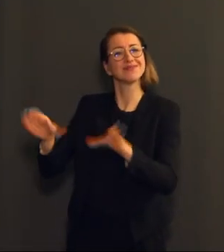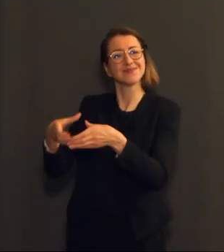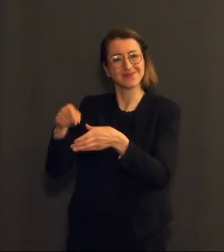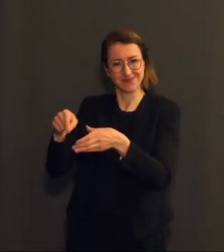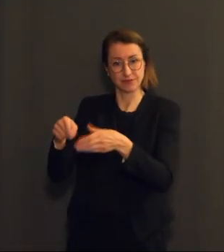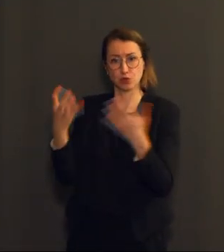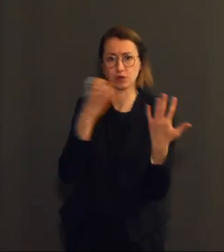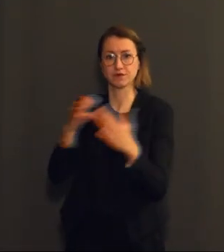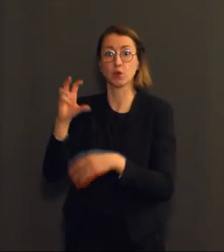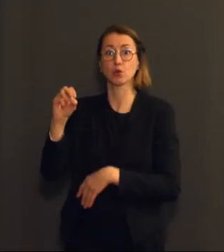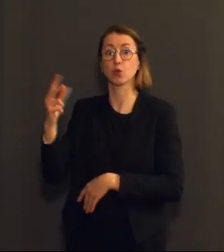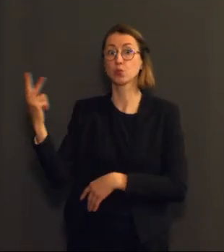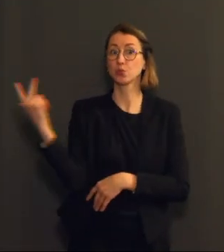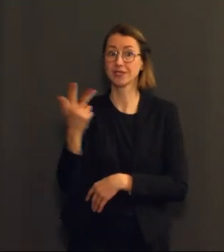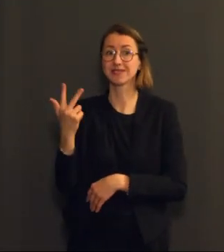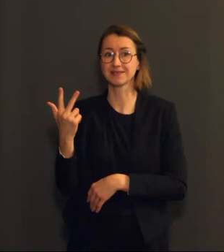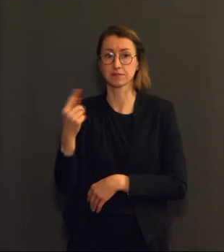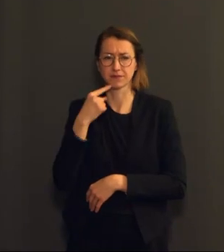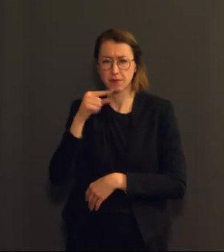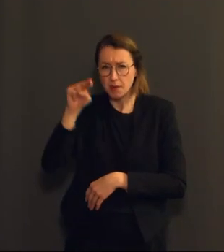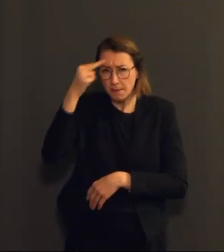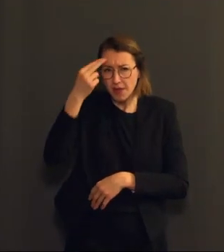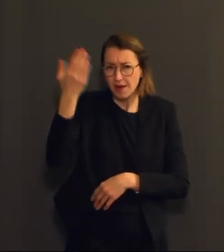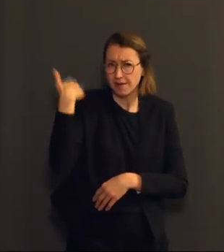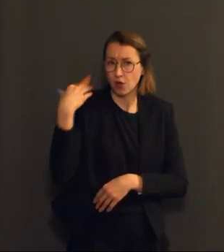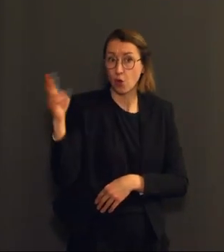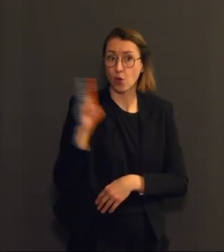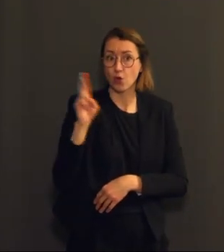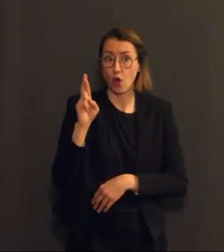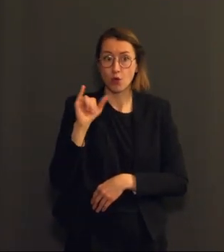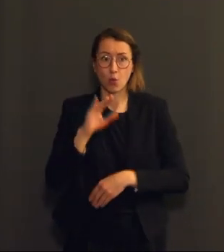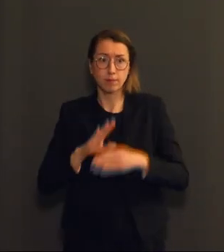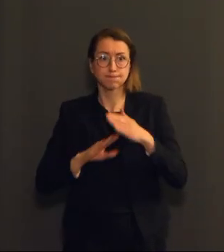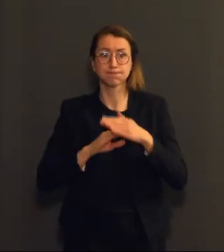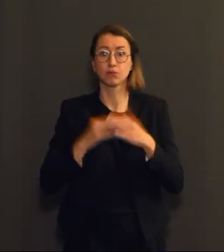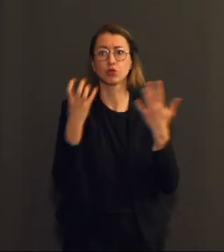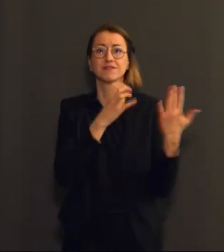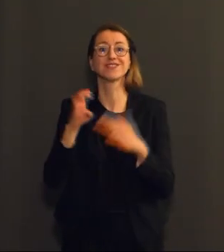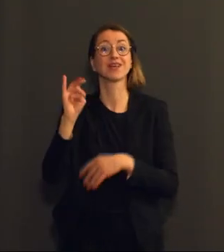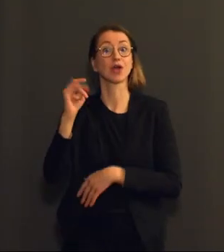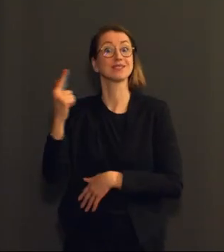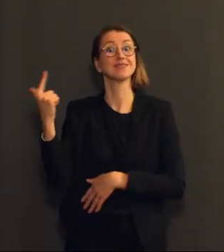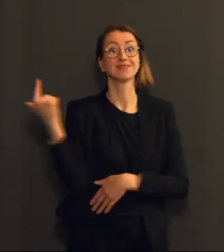notre record actuel pour cette troisième vague de 947 lits qu'on a enregistrés